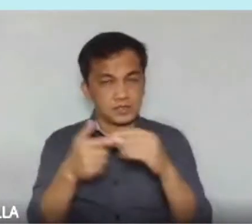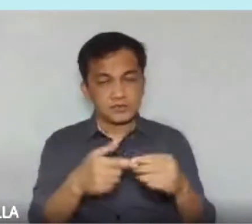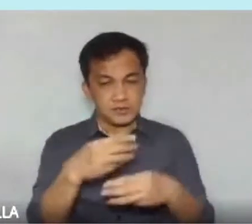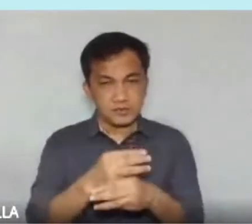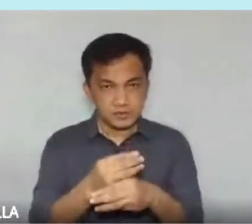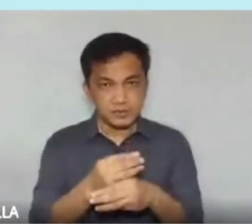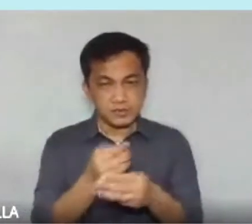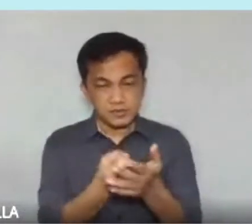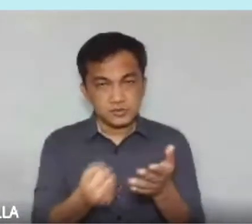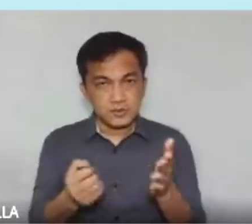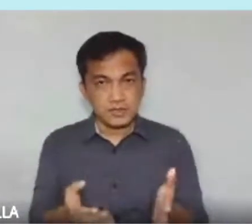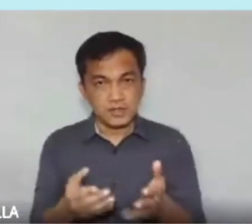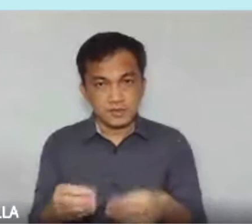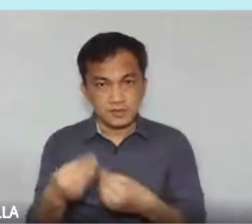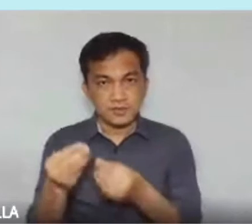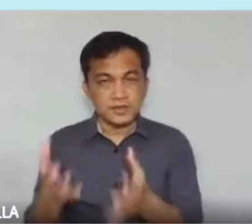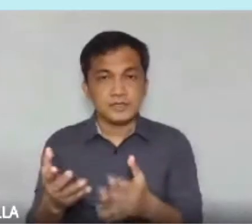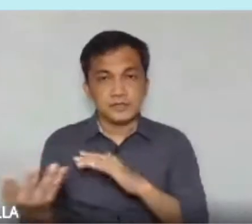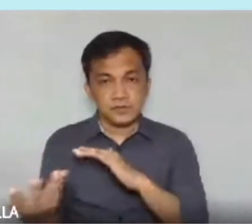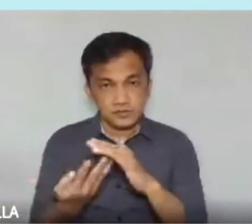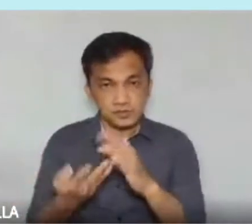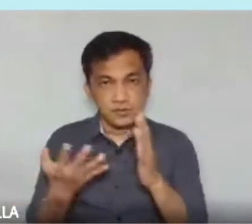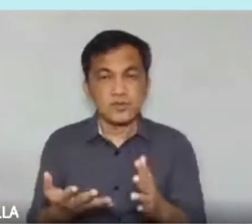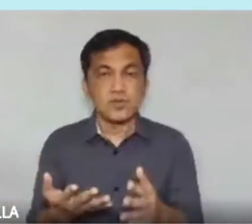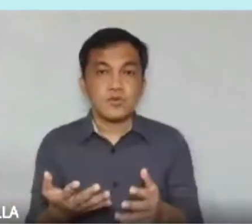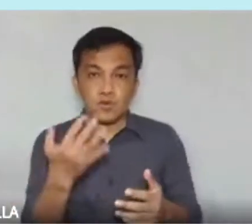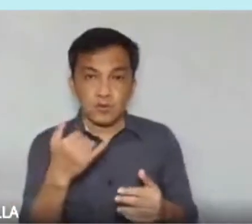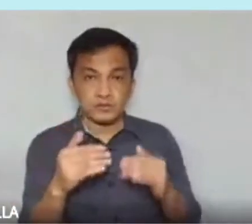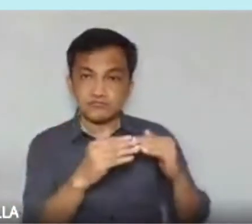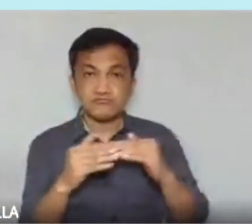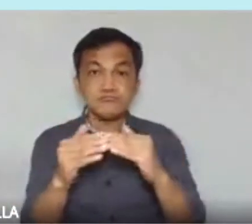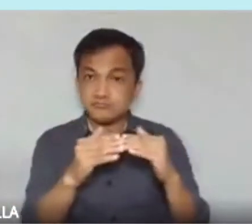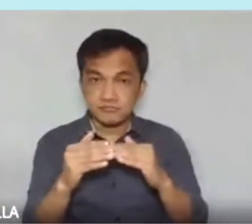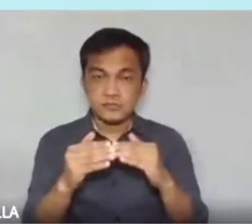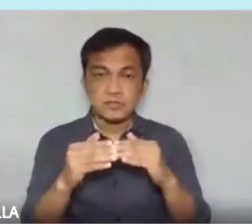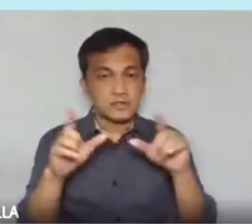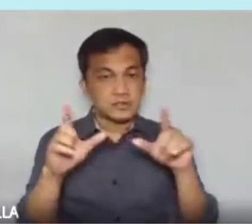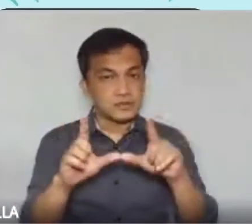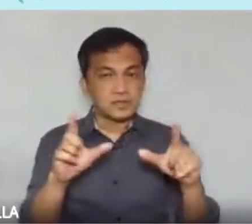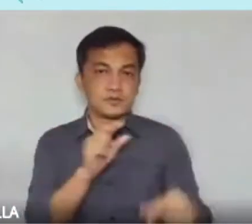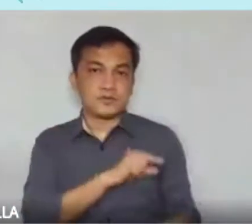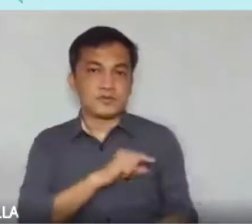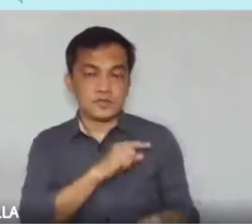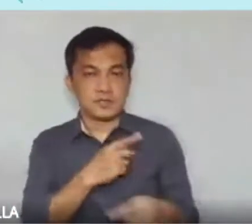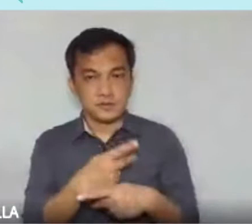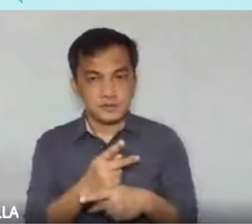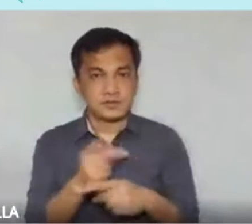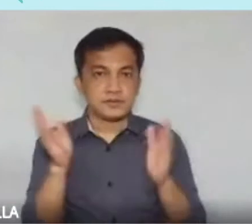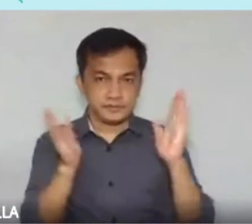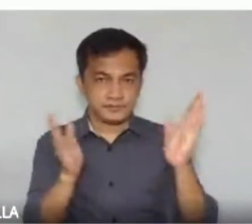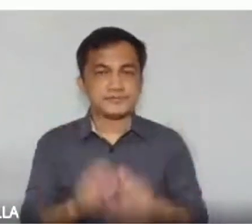supplier, provider at consumer upang maging pantay-pantay ang antas ng kalidad ng mga produkto at